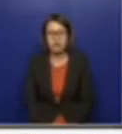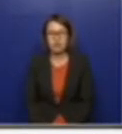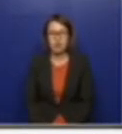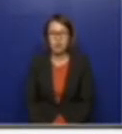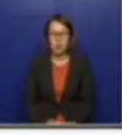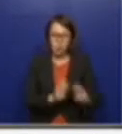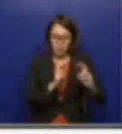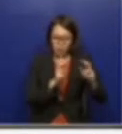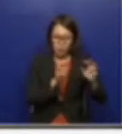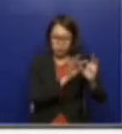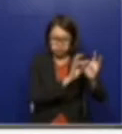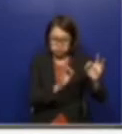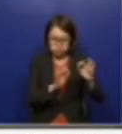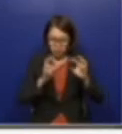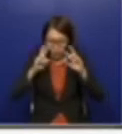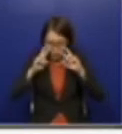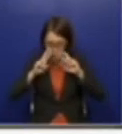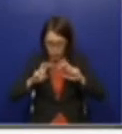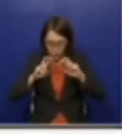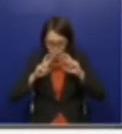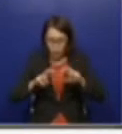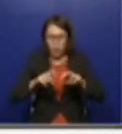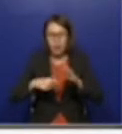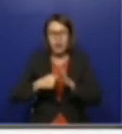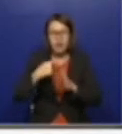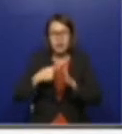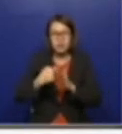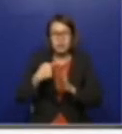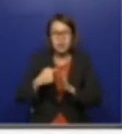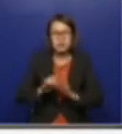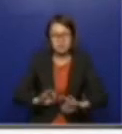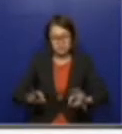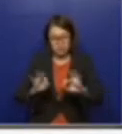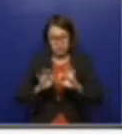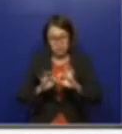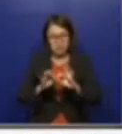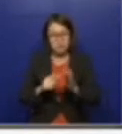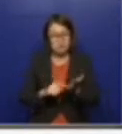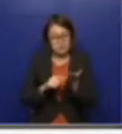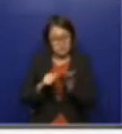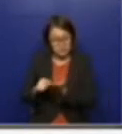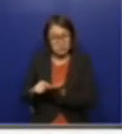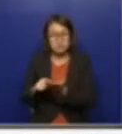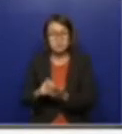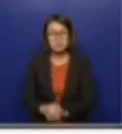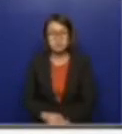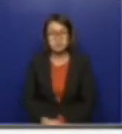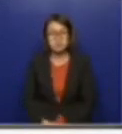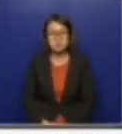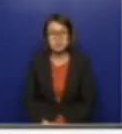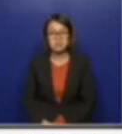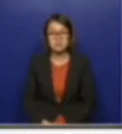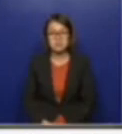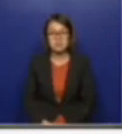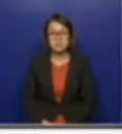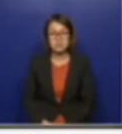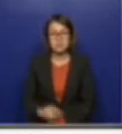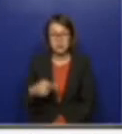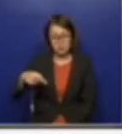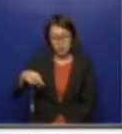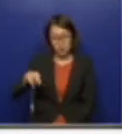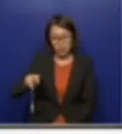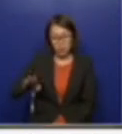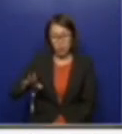ที่แยกให้เห็นอย่างชัดเจนนะครับเรื่องของเหตุผลและความจำเป็นที่เสนอเป็นร่างพระราชบัญญัติในที่ประชุมร่